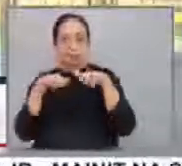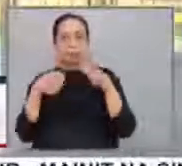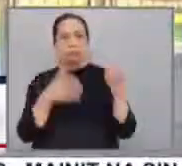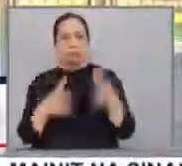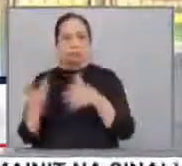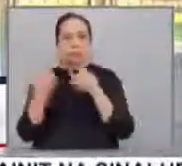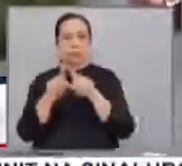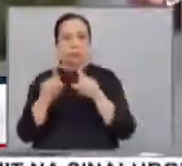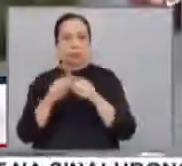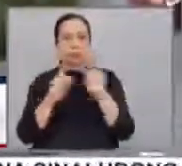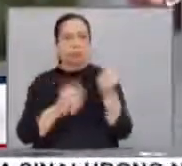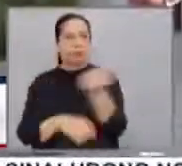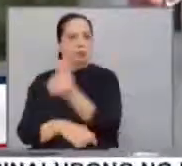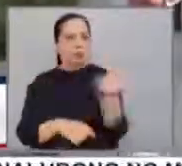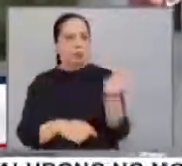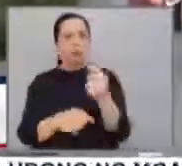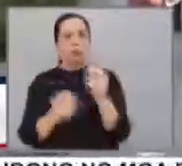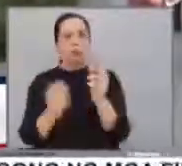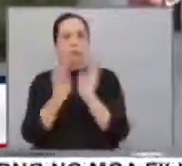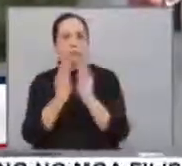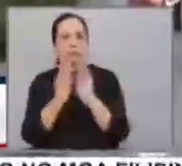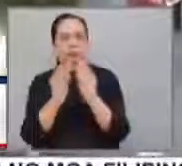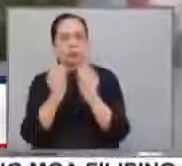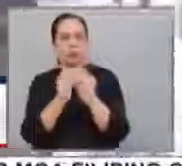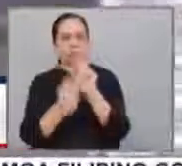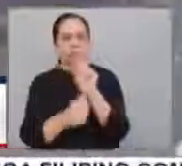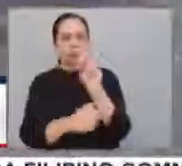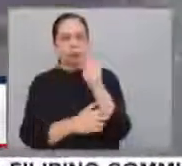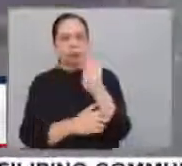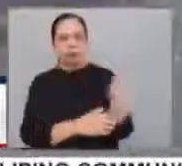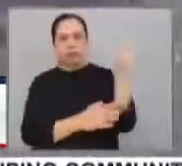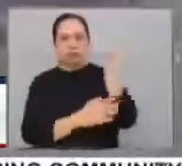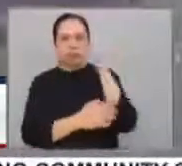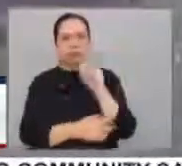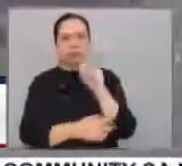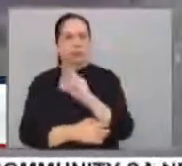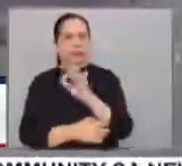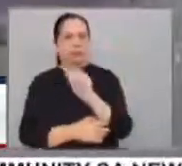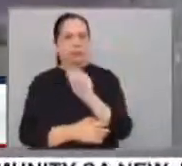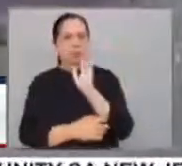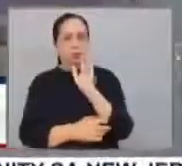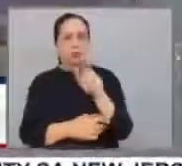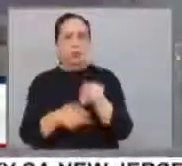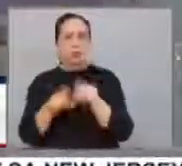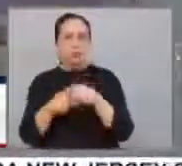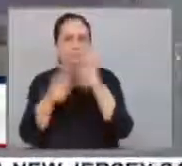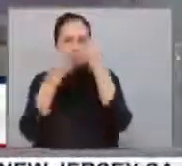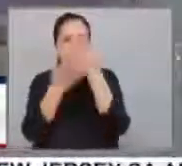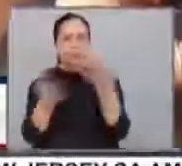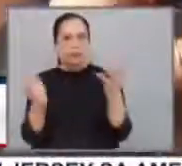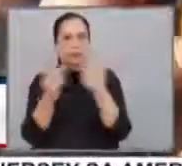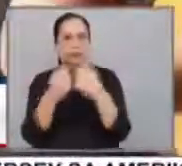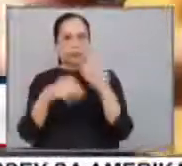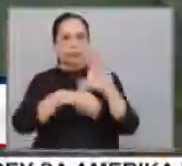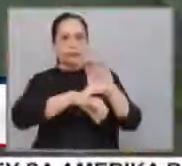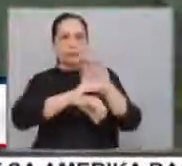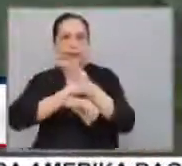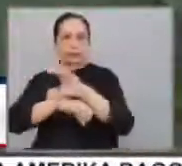bilateral meeting sa UN Secretary General. Ang Department of Foreign Affairs o DFA una nang sinabi na may konsultasyon kaugnay